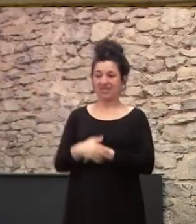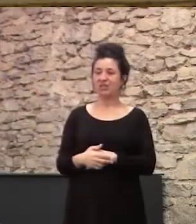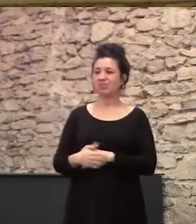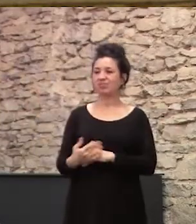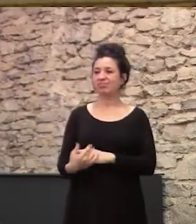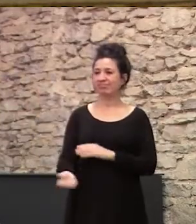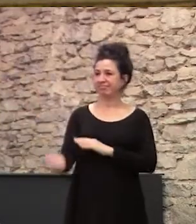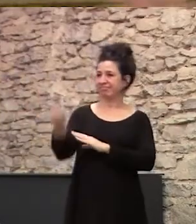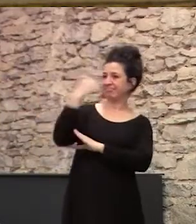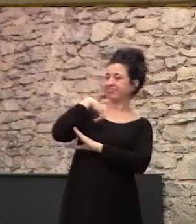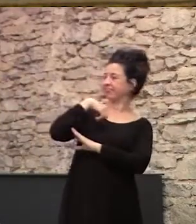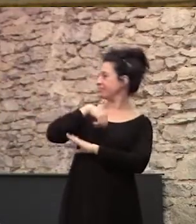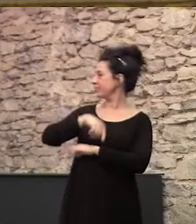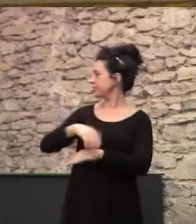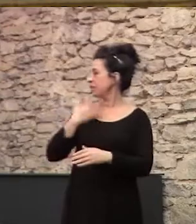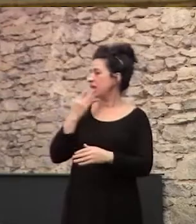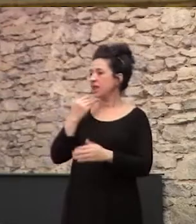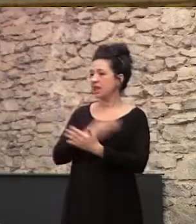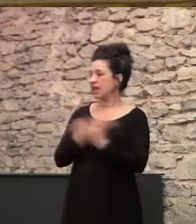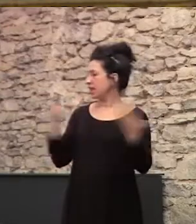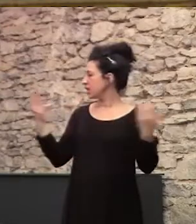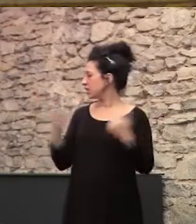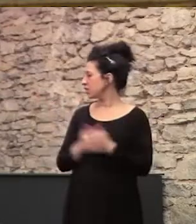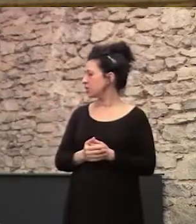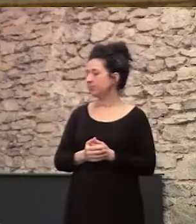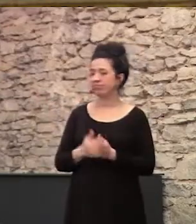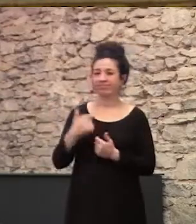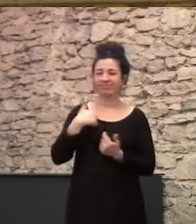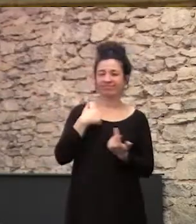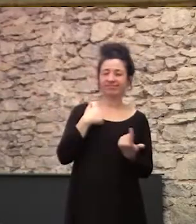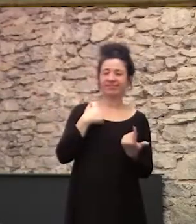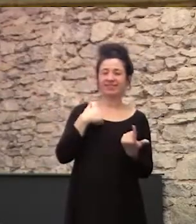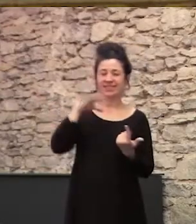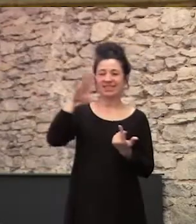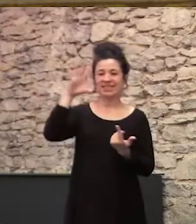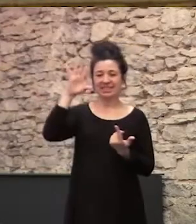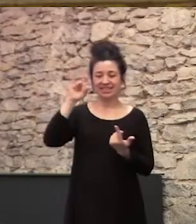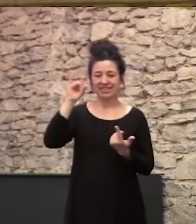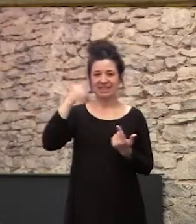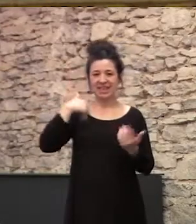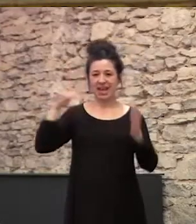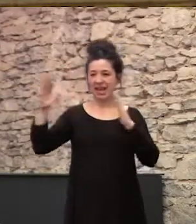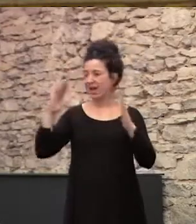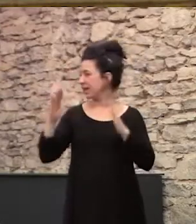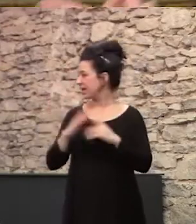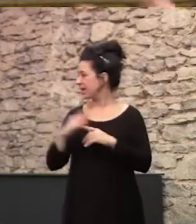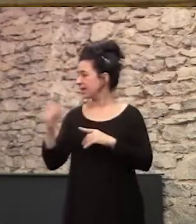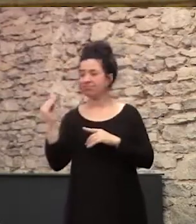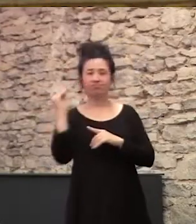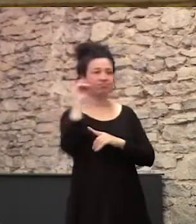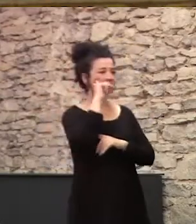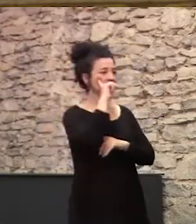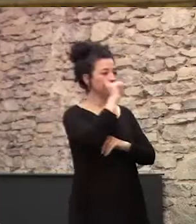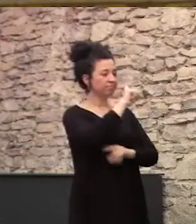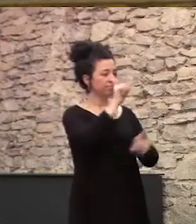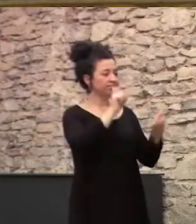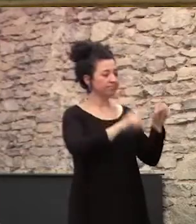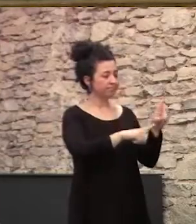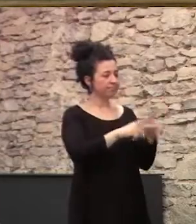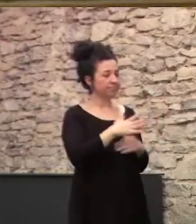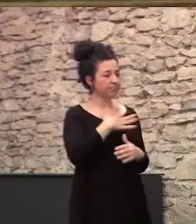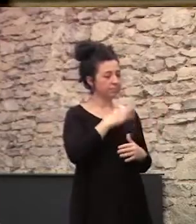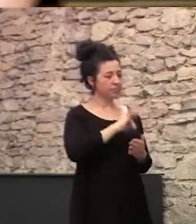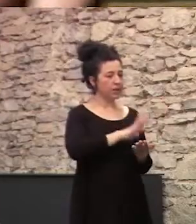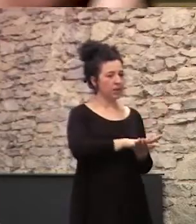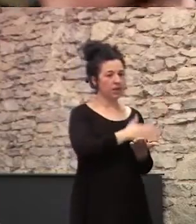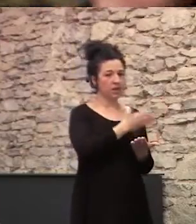Laztero gita norbaiteko dituz, edo, zi... Bai. Osa, ni hor, ja hor nago, baina. Itzulpen gintza izan daiteke igual beste